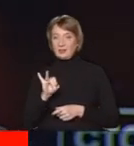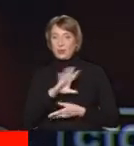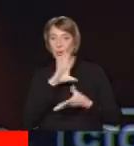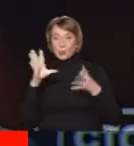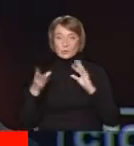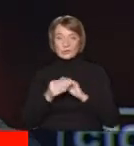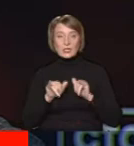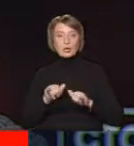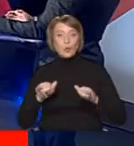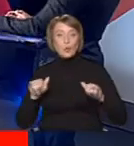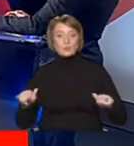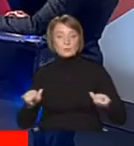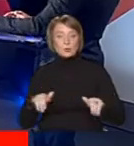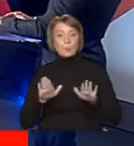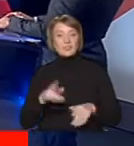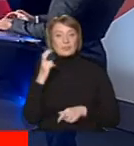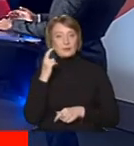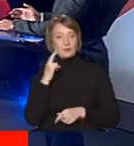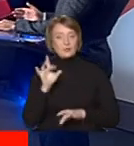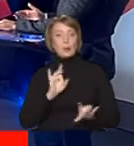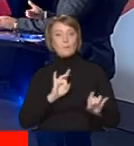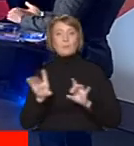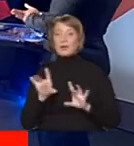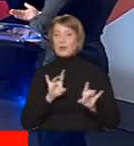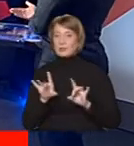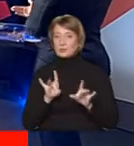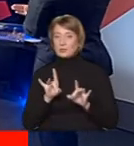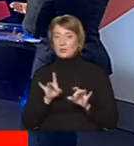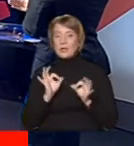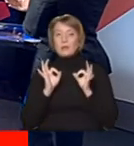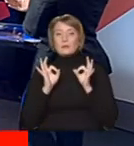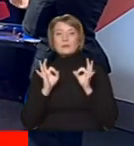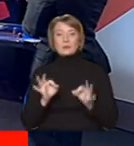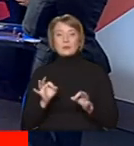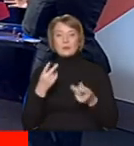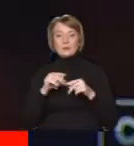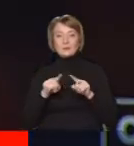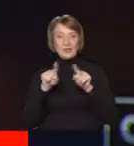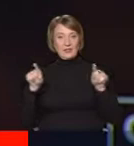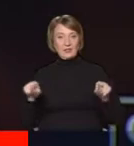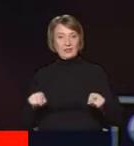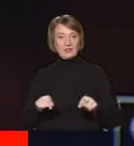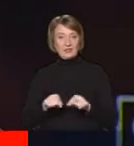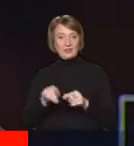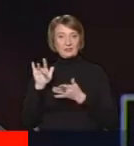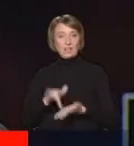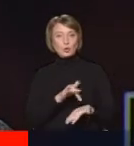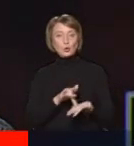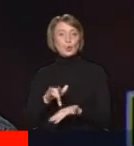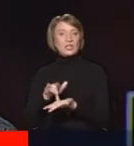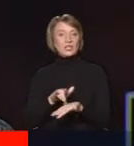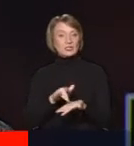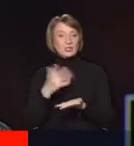узагальненого розвитку міста Києва. От ви сказали, що піарний скляний мостик, насправді це дуже класна візитівка, як на мене особисто, для туристів, погодьтеся.